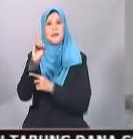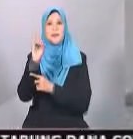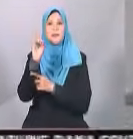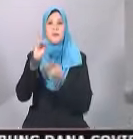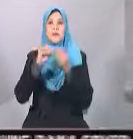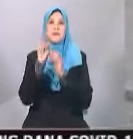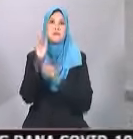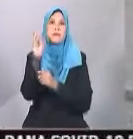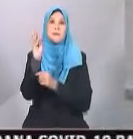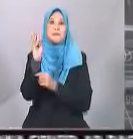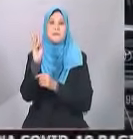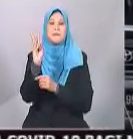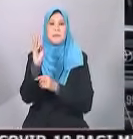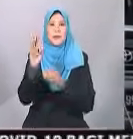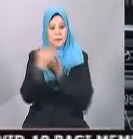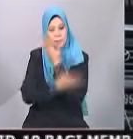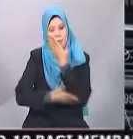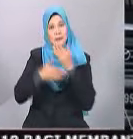ini.